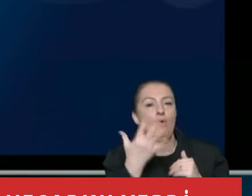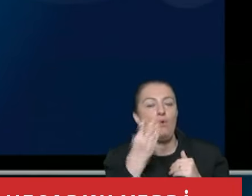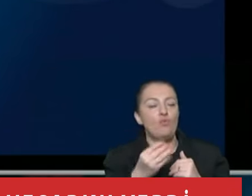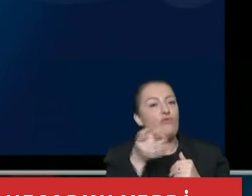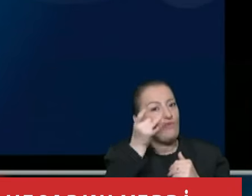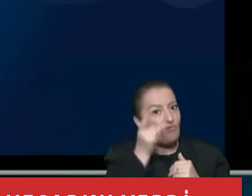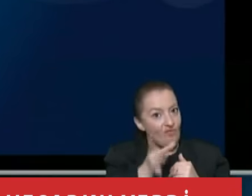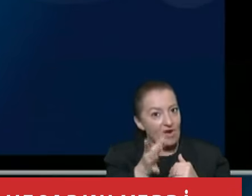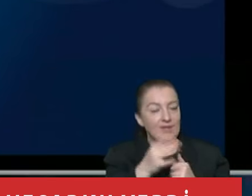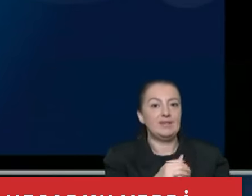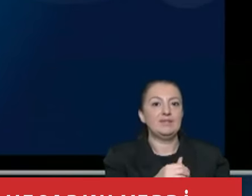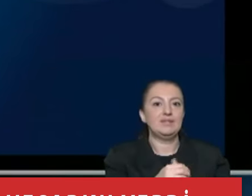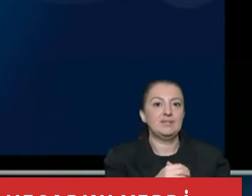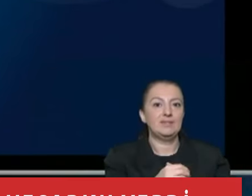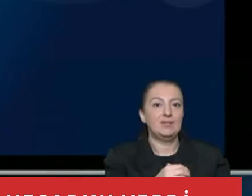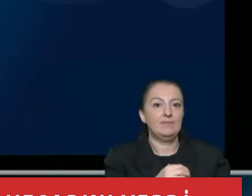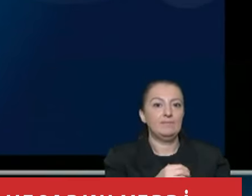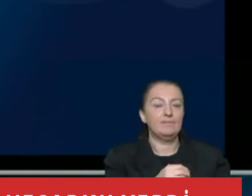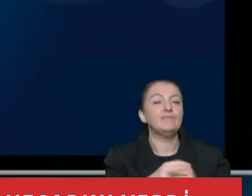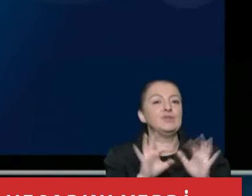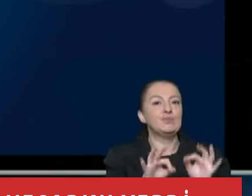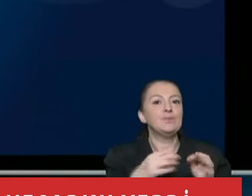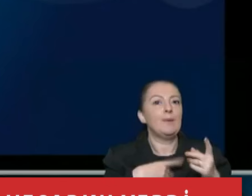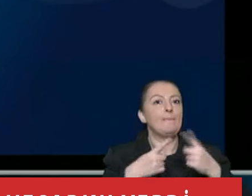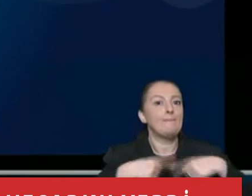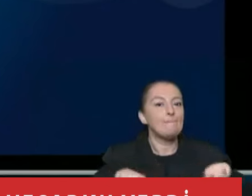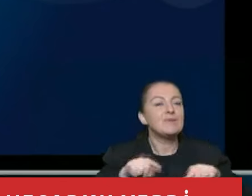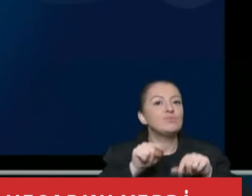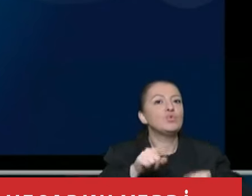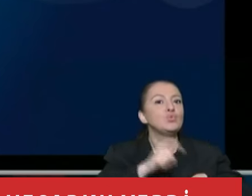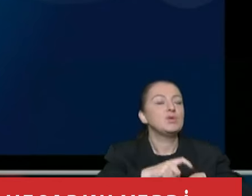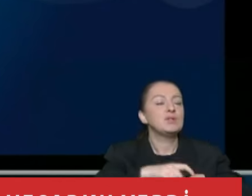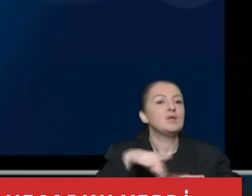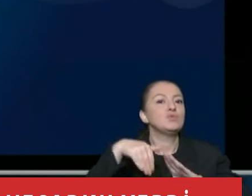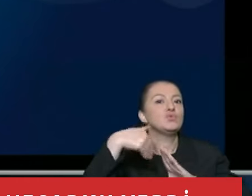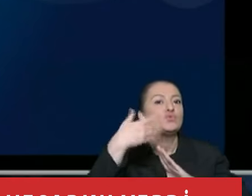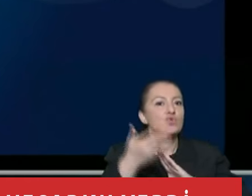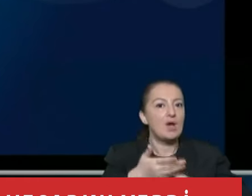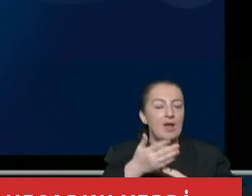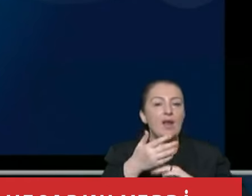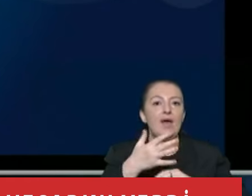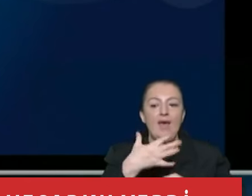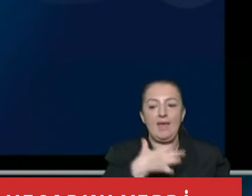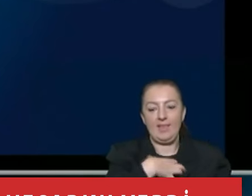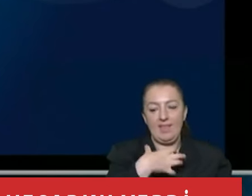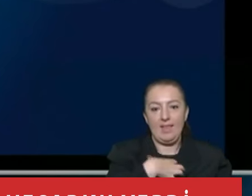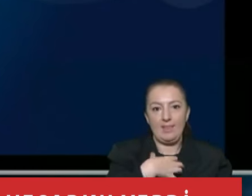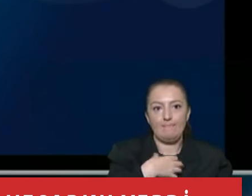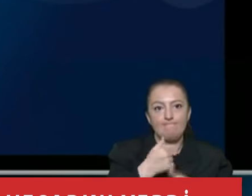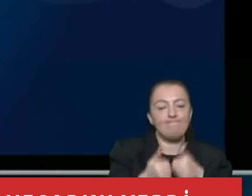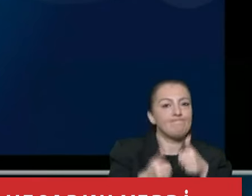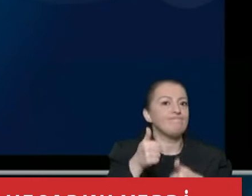da farkındayız artık Biz Bu süreçten sonra kendi kendimizin